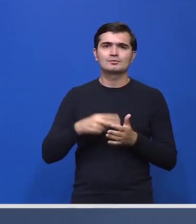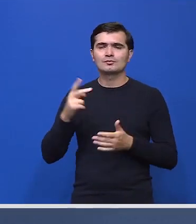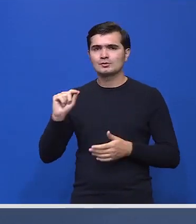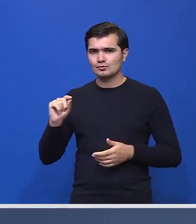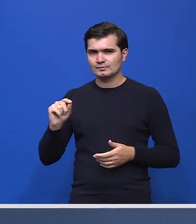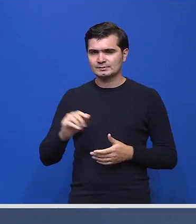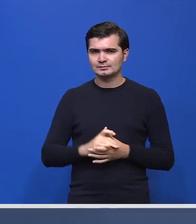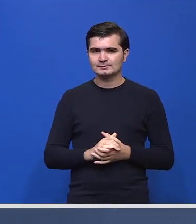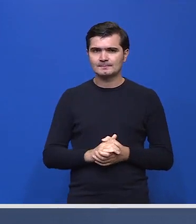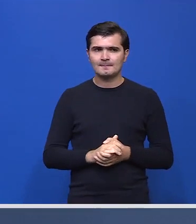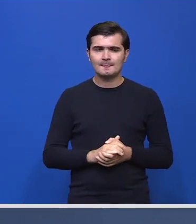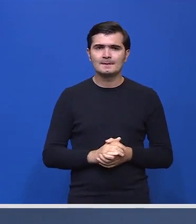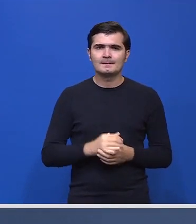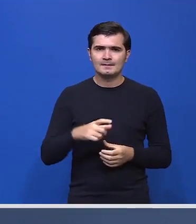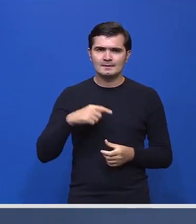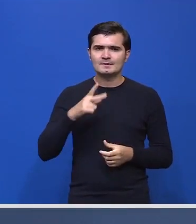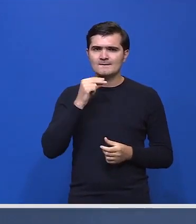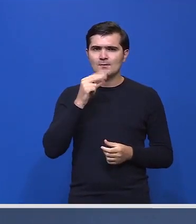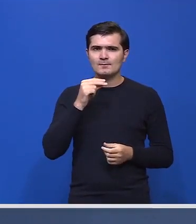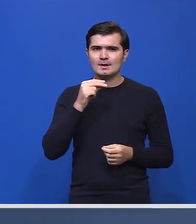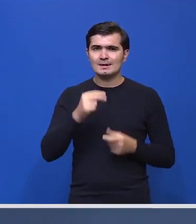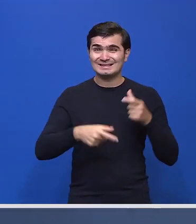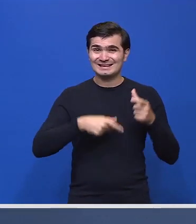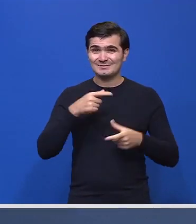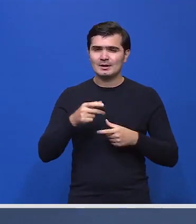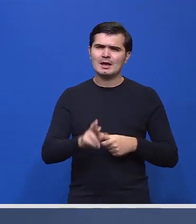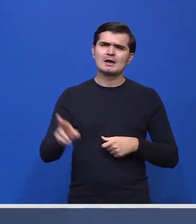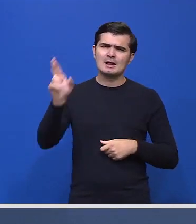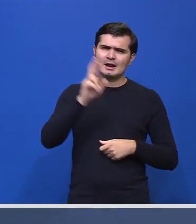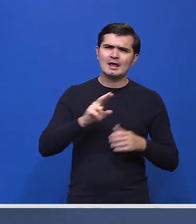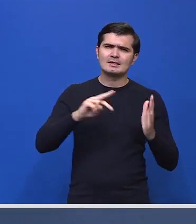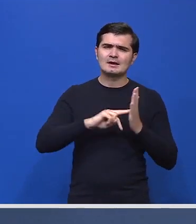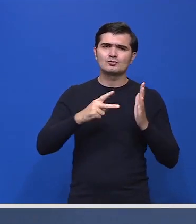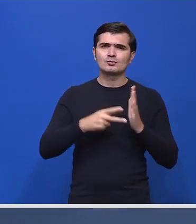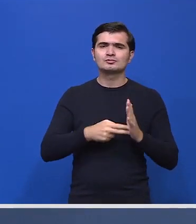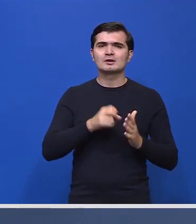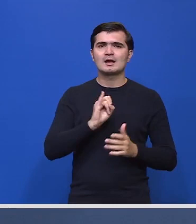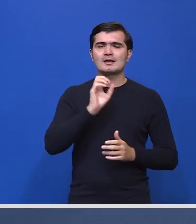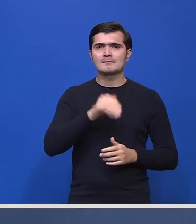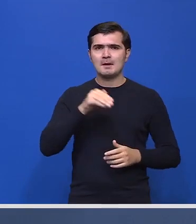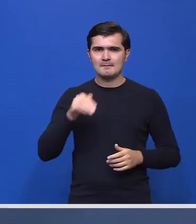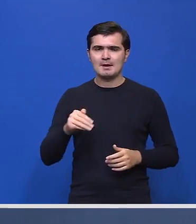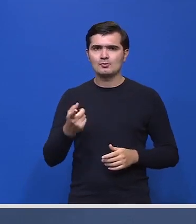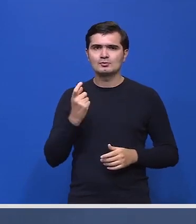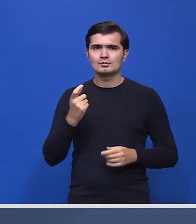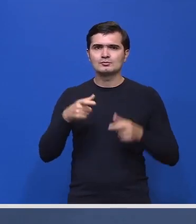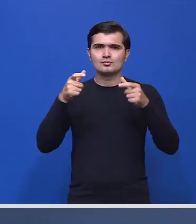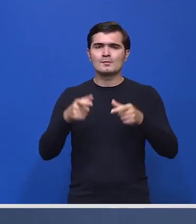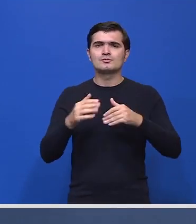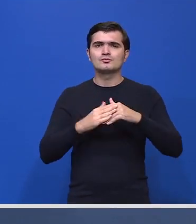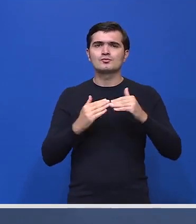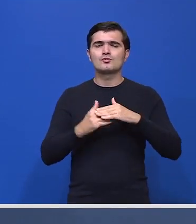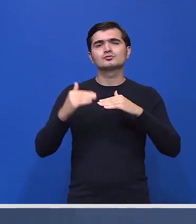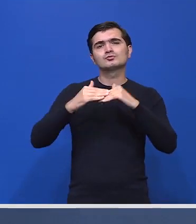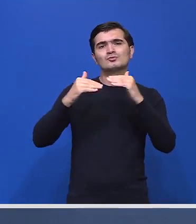2014-2020 este referitoare la retehnologizarea IMM-urilor din domeniul